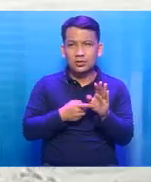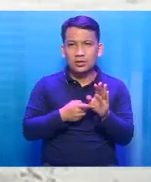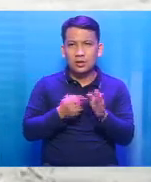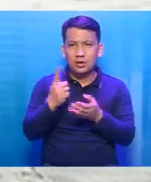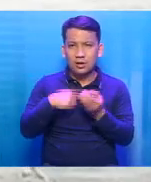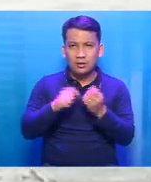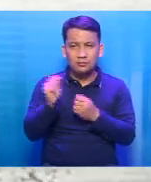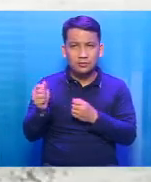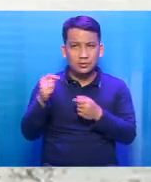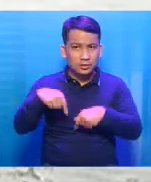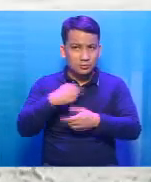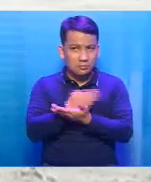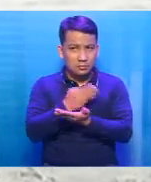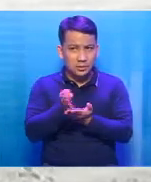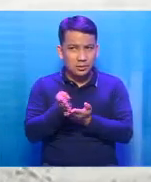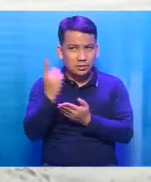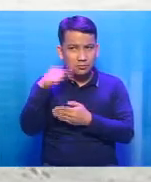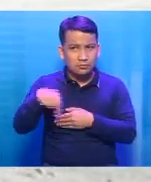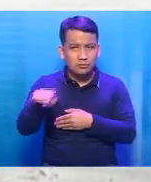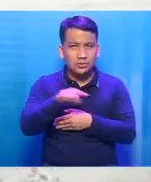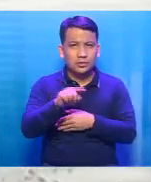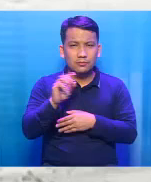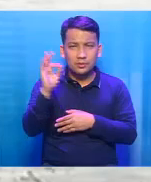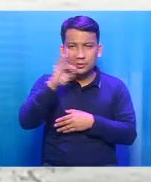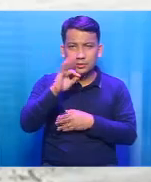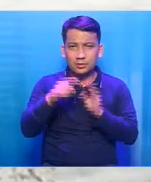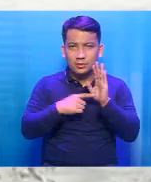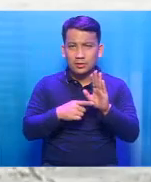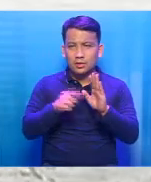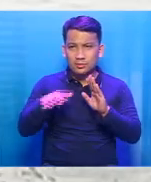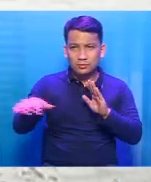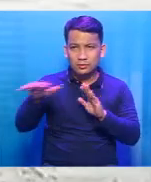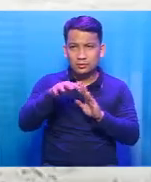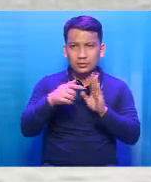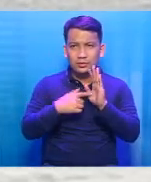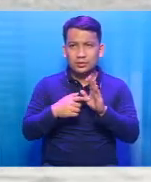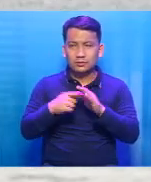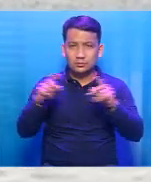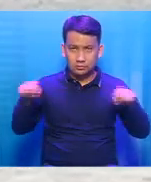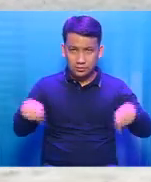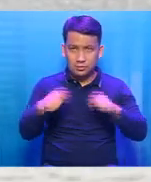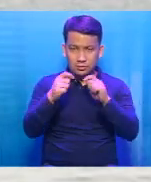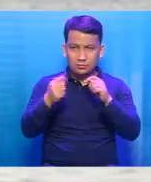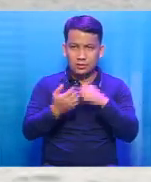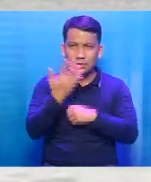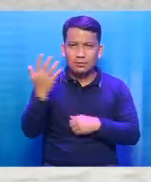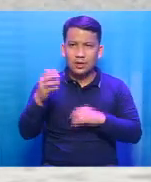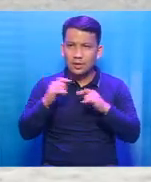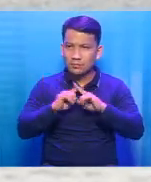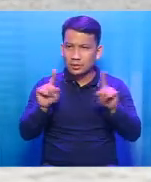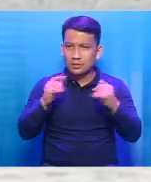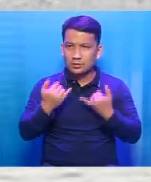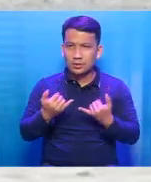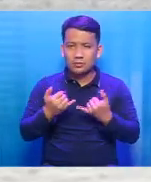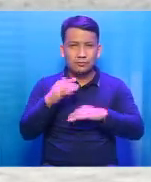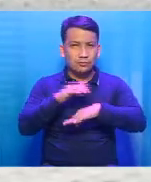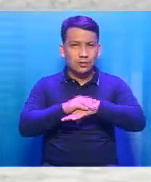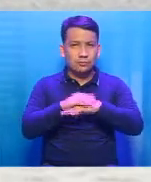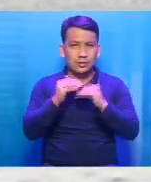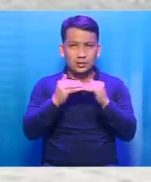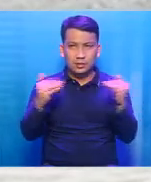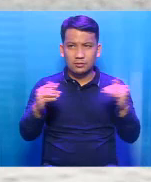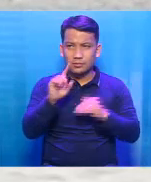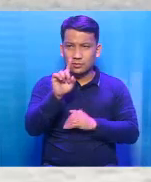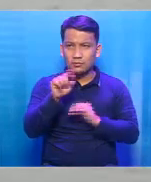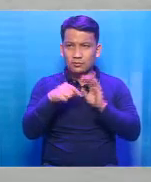ikarga yung nasabing pondo para doon sa ating mga kababayan na nasa lantaan ng Taal Volcano. Sa ngayon, nasa Alert Level 1 pa rin